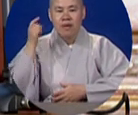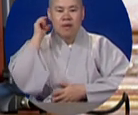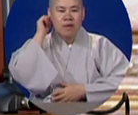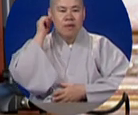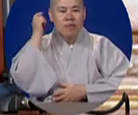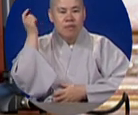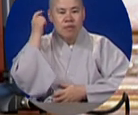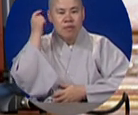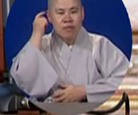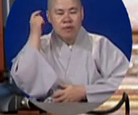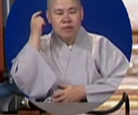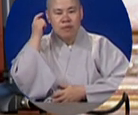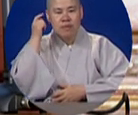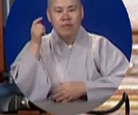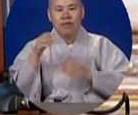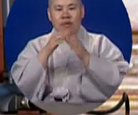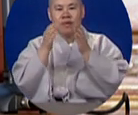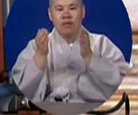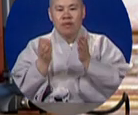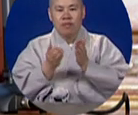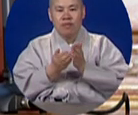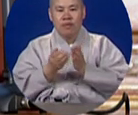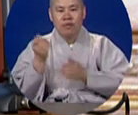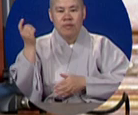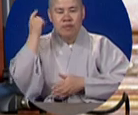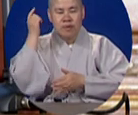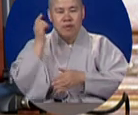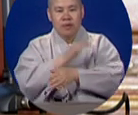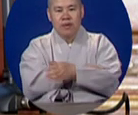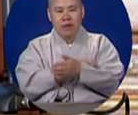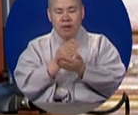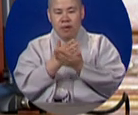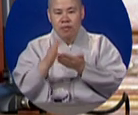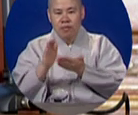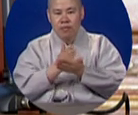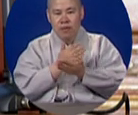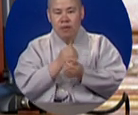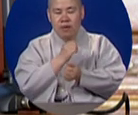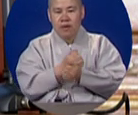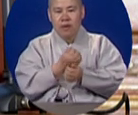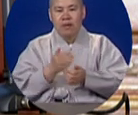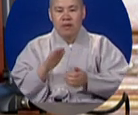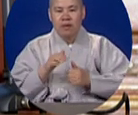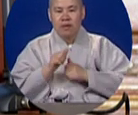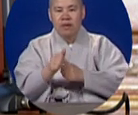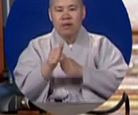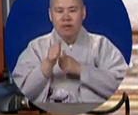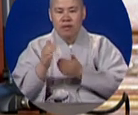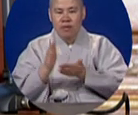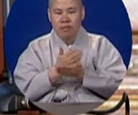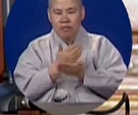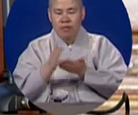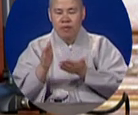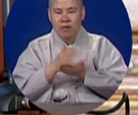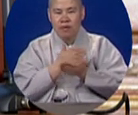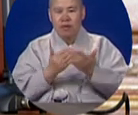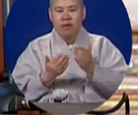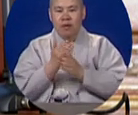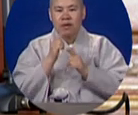듣고 일체성을 잘 분별하되 따라서 분별을 일으키지 아니하면